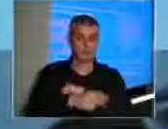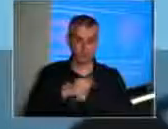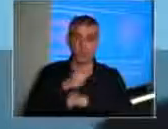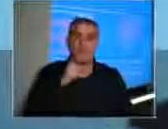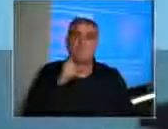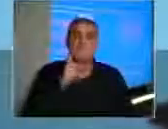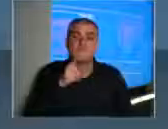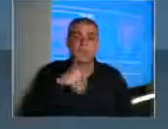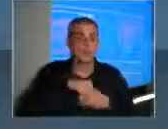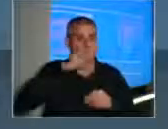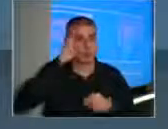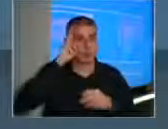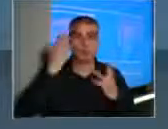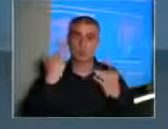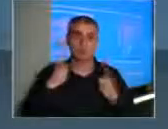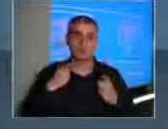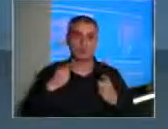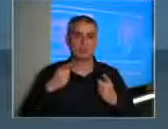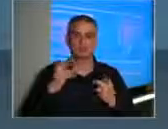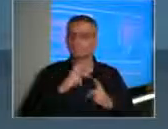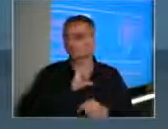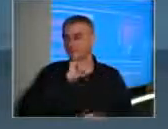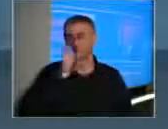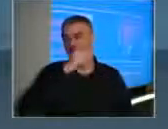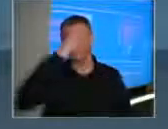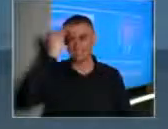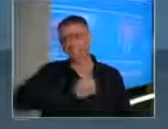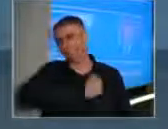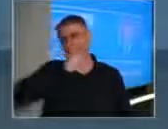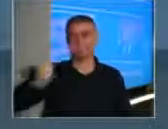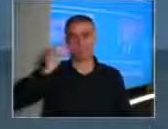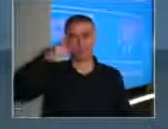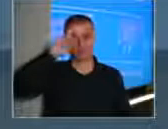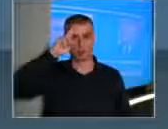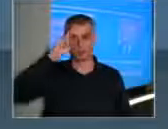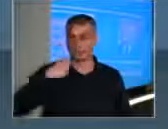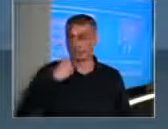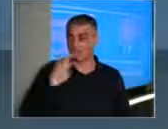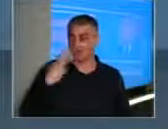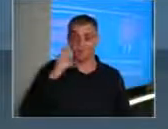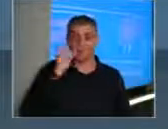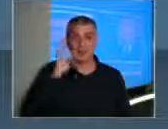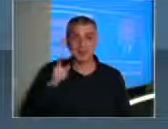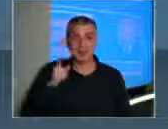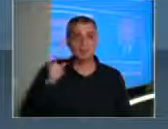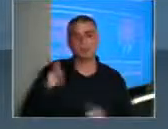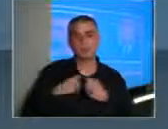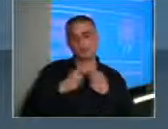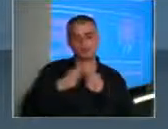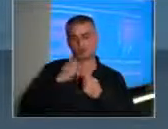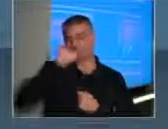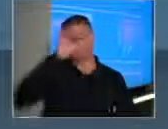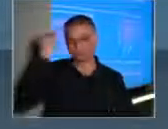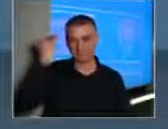והוא בליכוד באמת היה הסמן הכי קיצוני. של הליכוד, ולהגיד פייגלינים זה להגיד תנועה